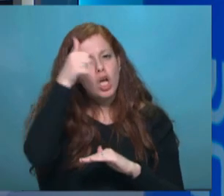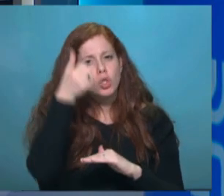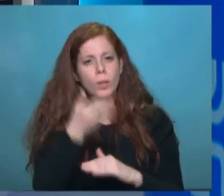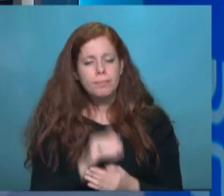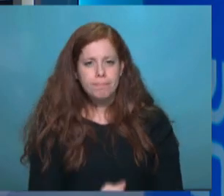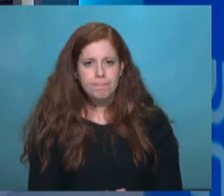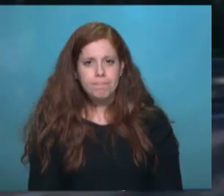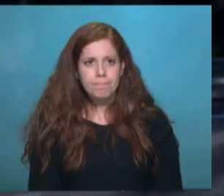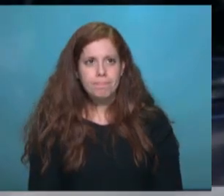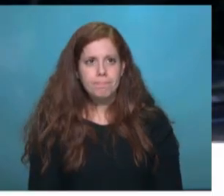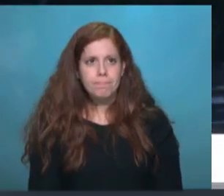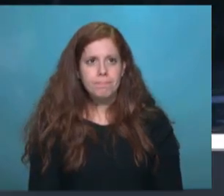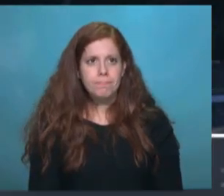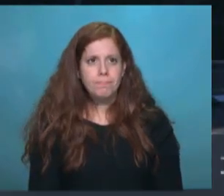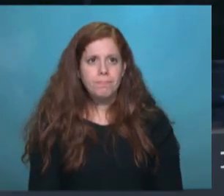ביטר.